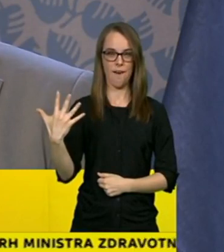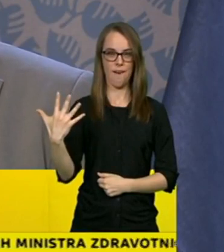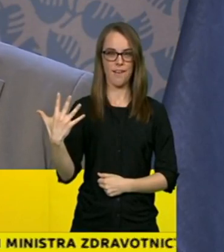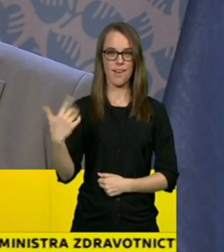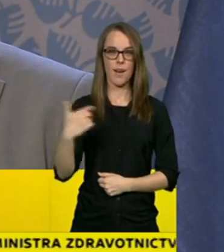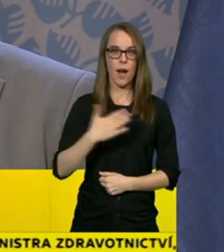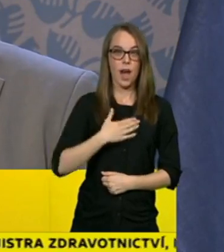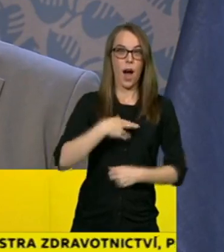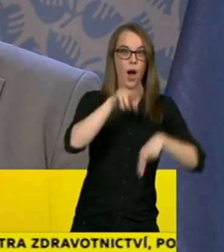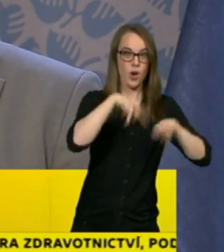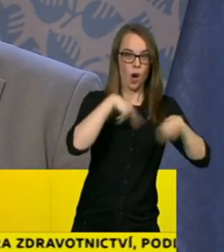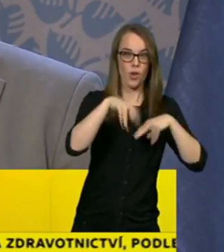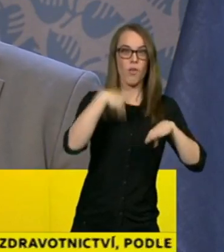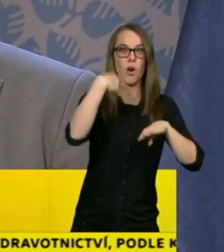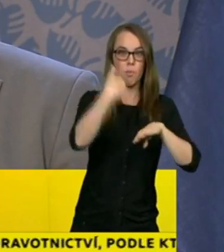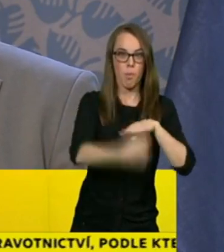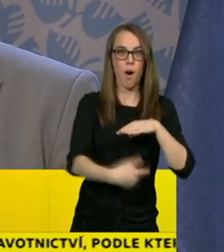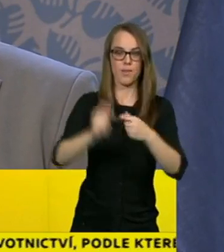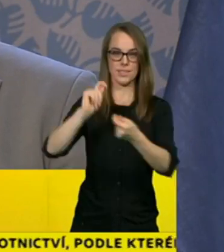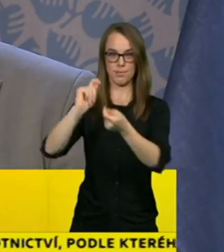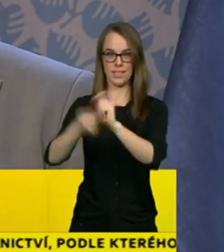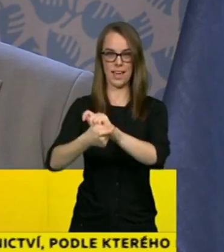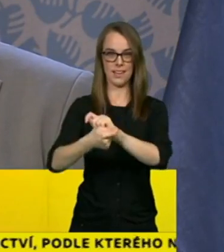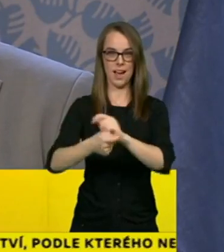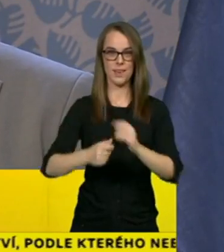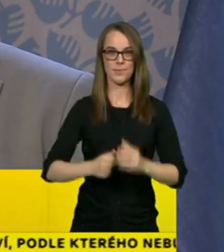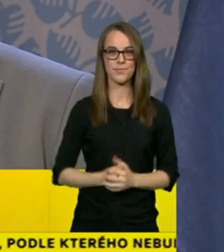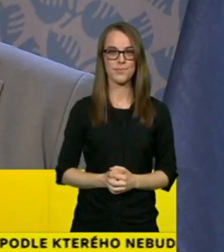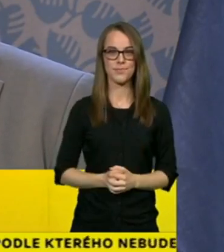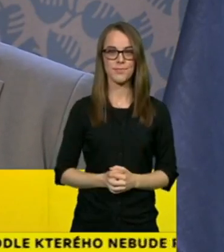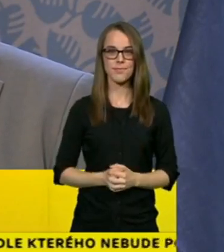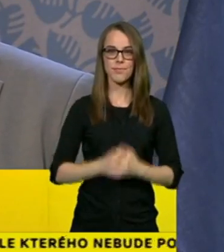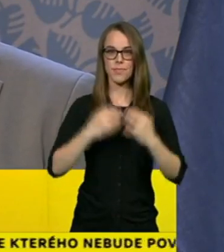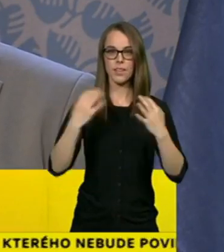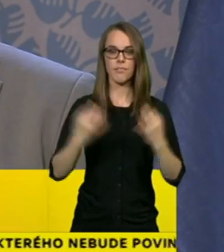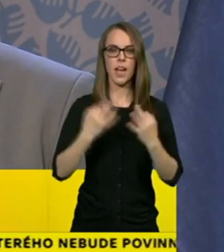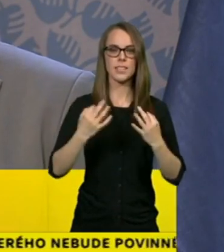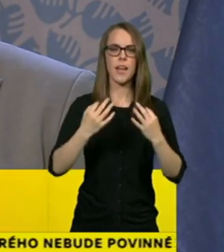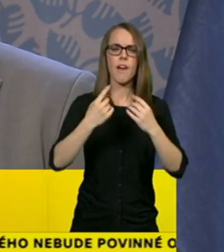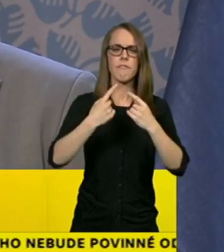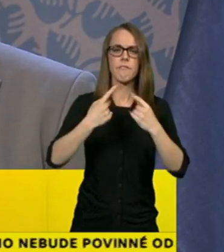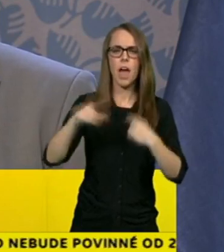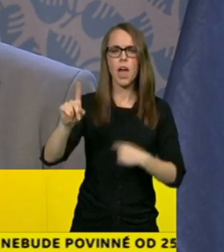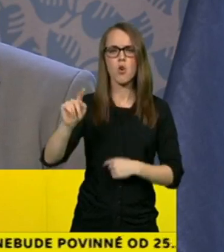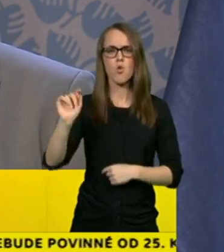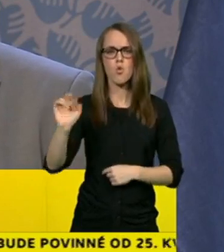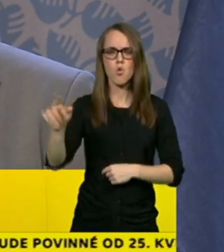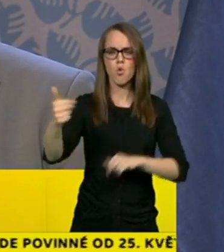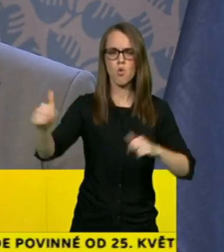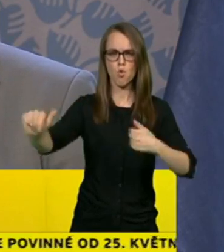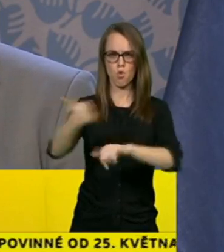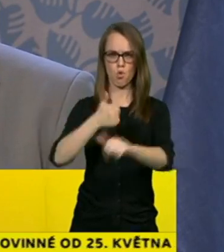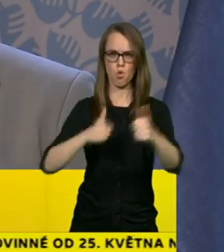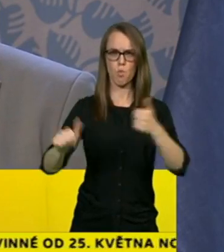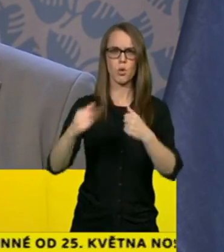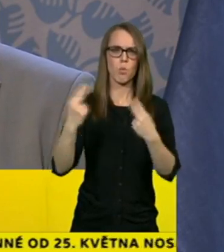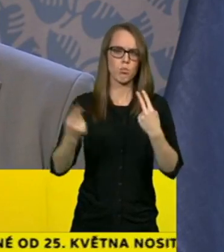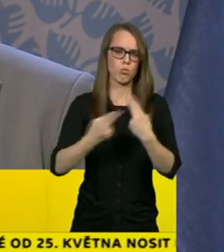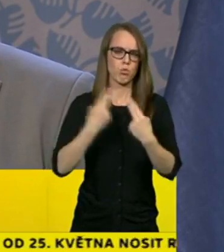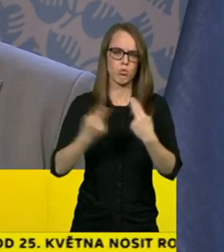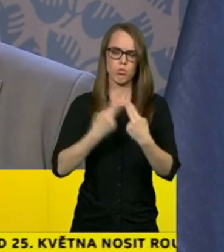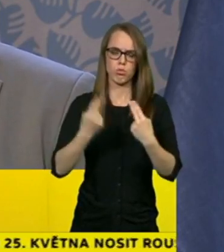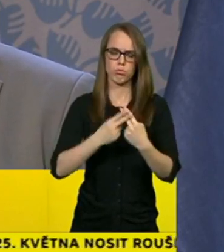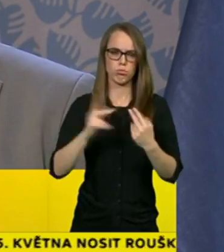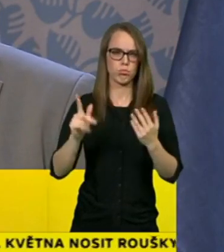rizik, tak v těch zemních prostorech to riziko je, si myslím, akceptovatelné, takže tady nějaký zásadní problém nebyl. Já